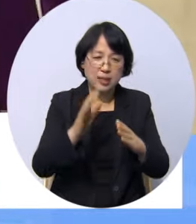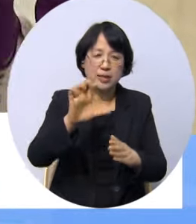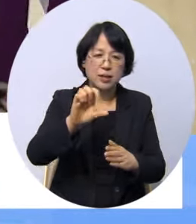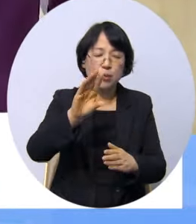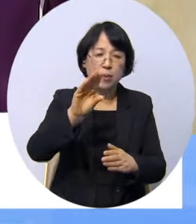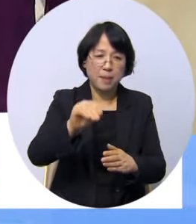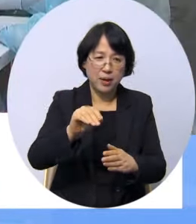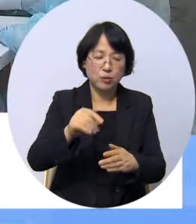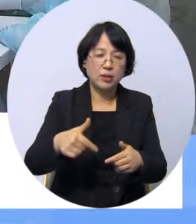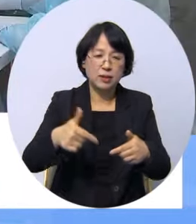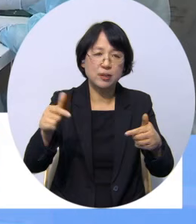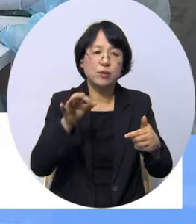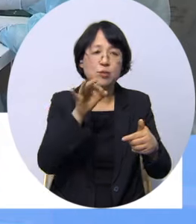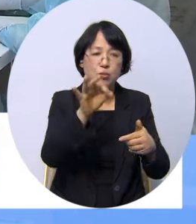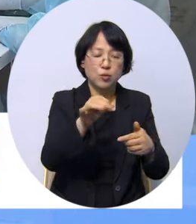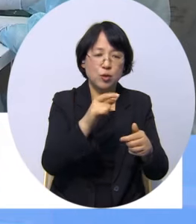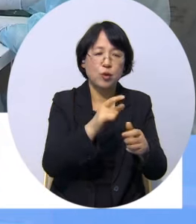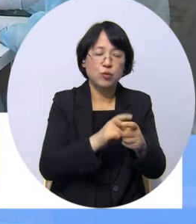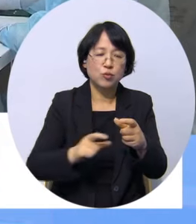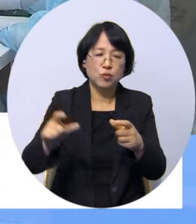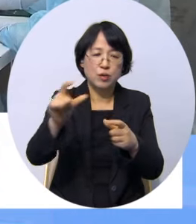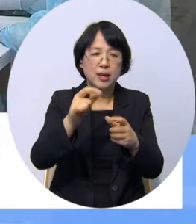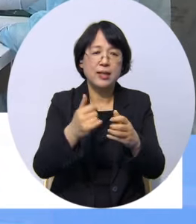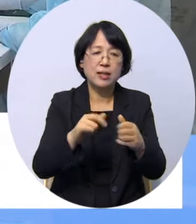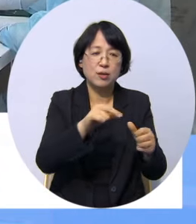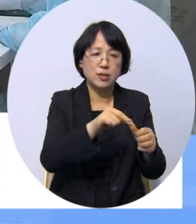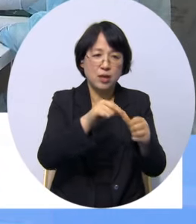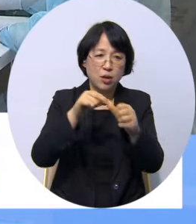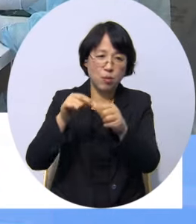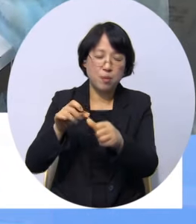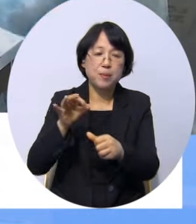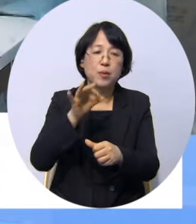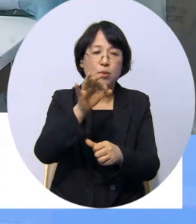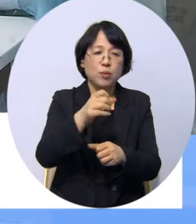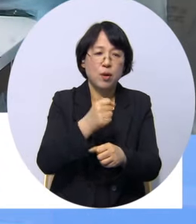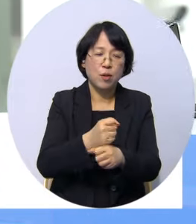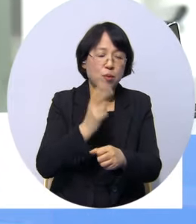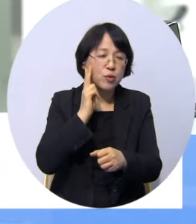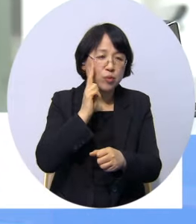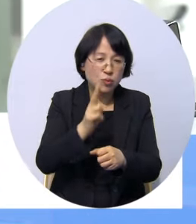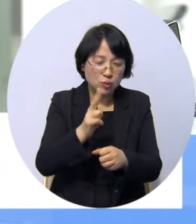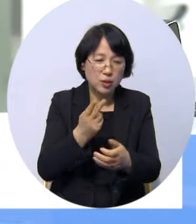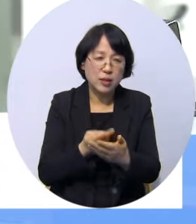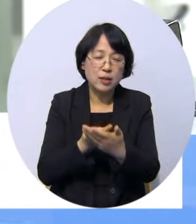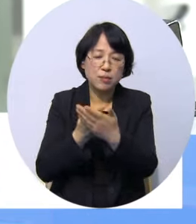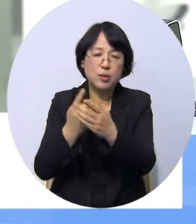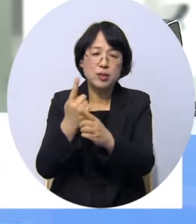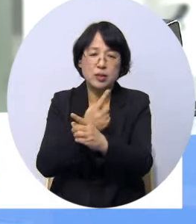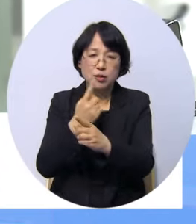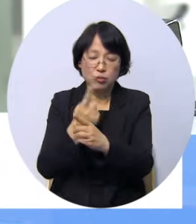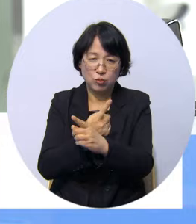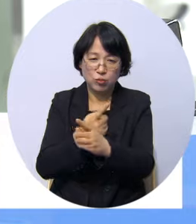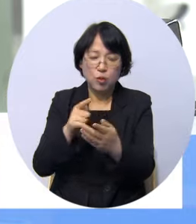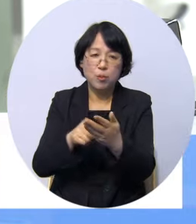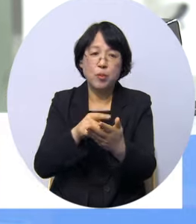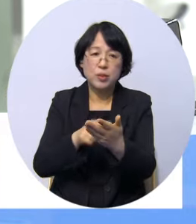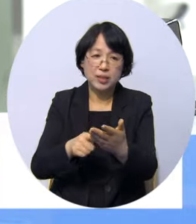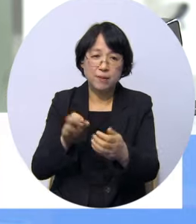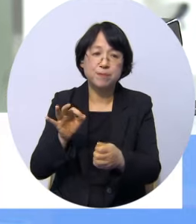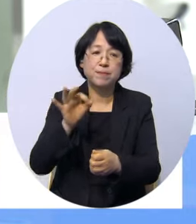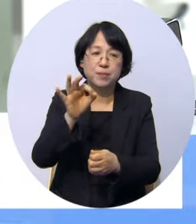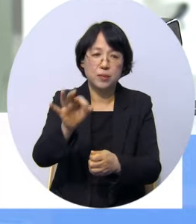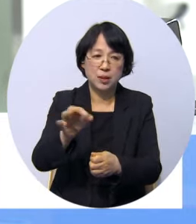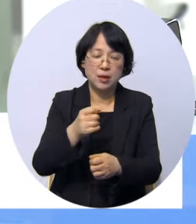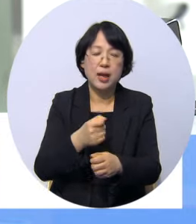또 추가 인력 채용 비용도 지원하고요 중증환자 이번 진료 사후 보상을 추진하고 그리고